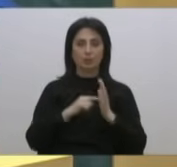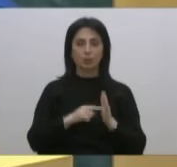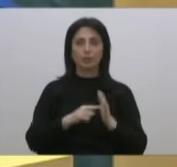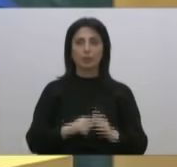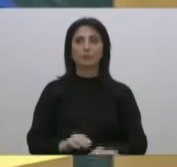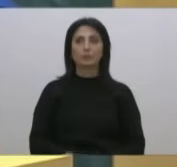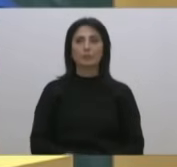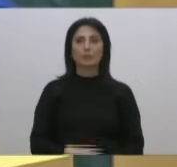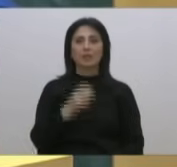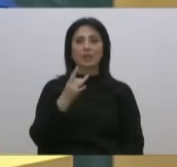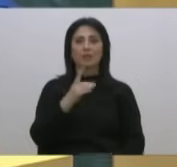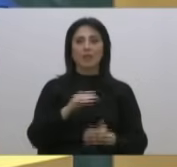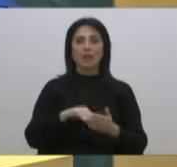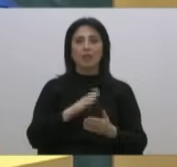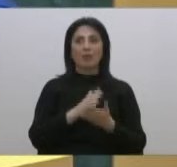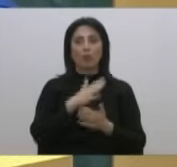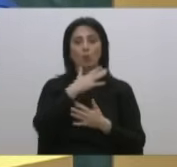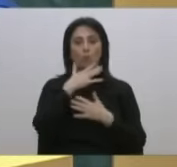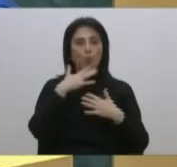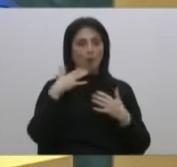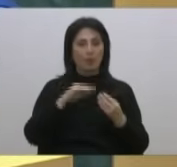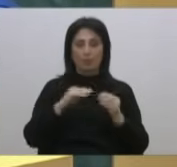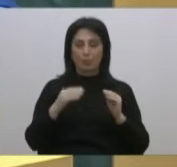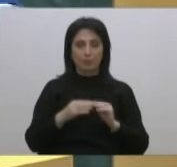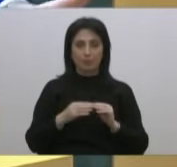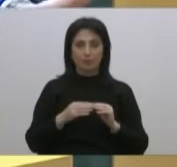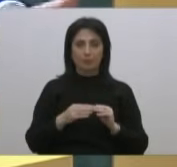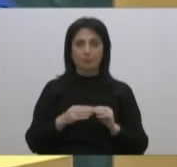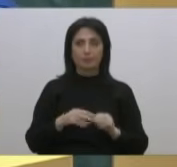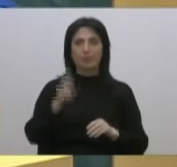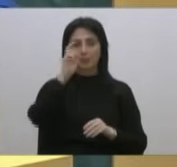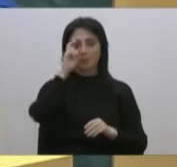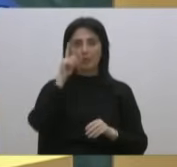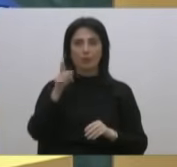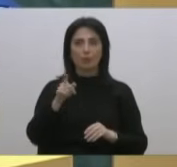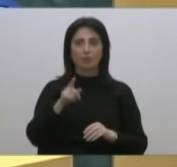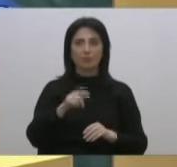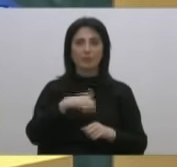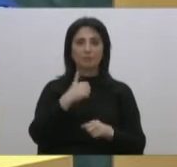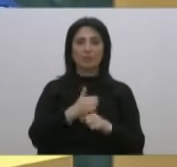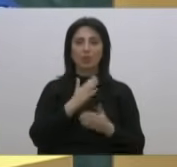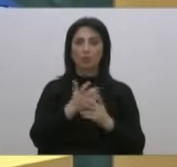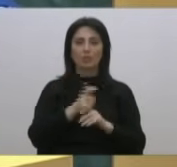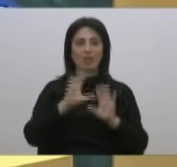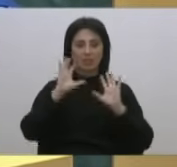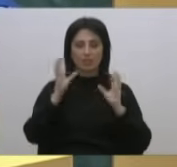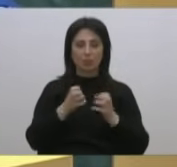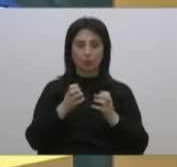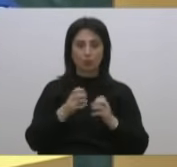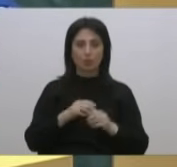დისკუსიაში. კიდევ ერთხელ გამიმეორებ, არის უამრავი გამოწვევა. მთავრობის მეთაურობა არის ძალიან